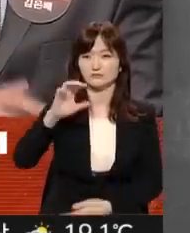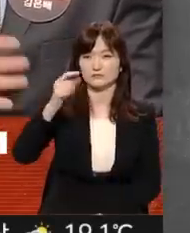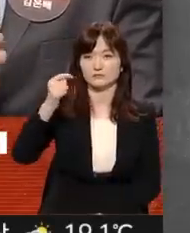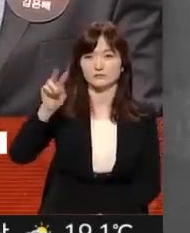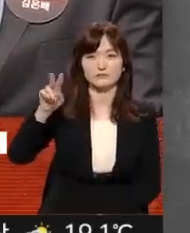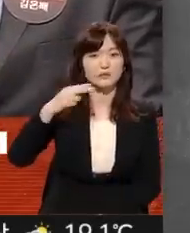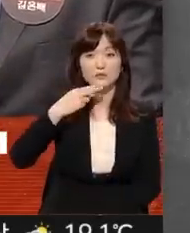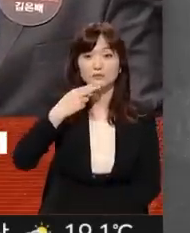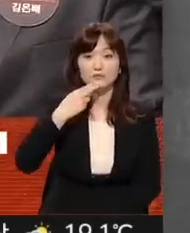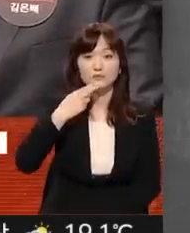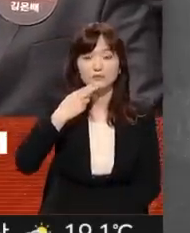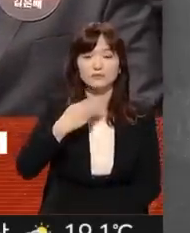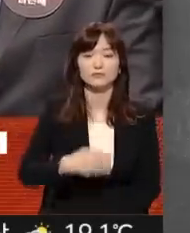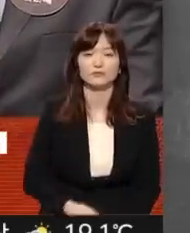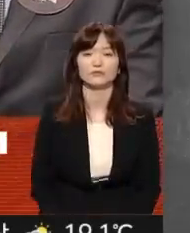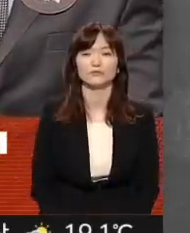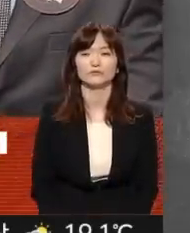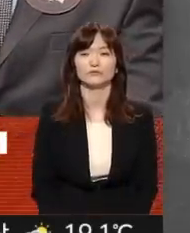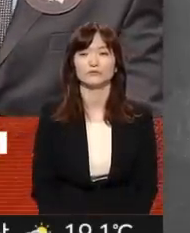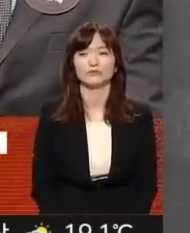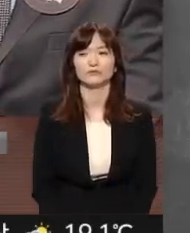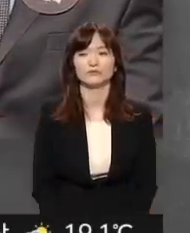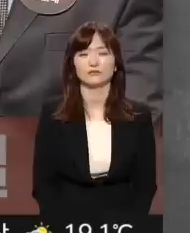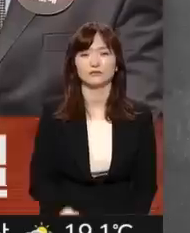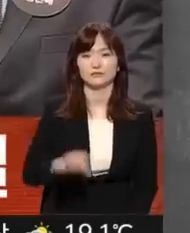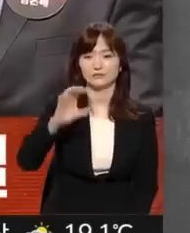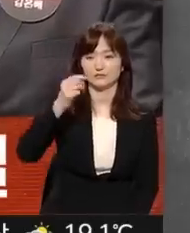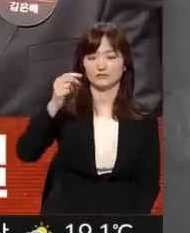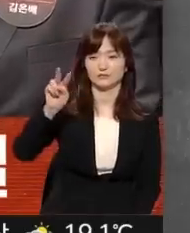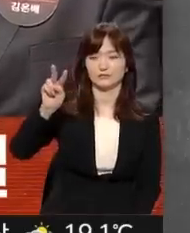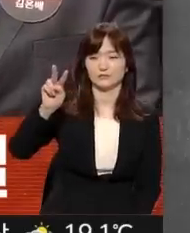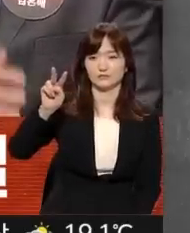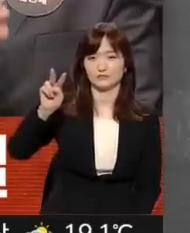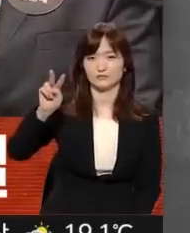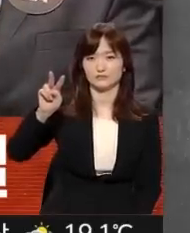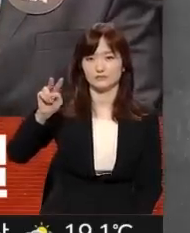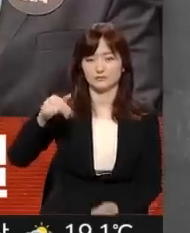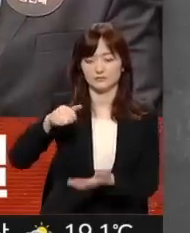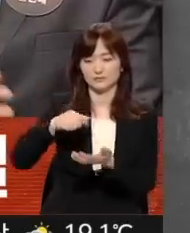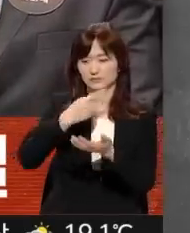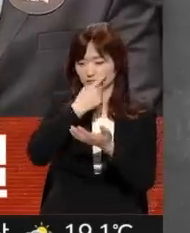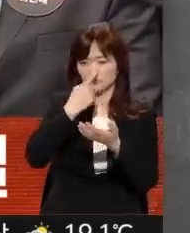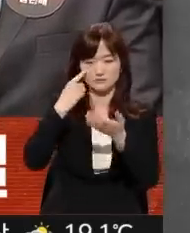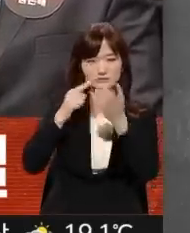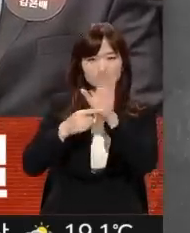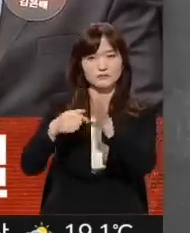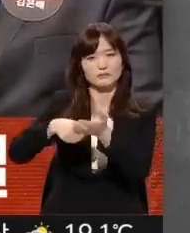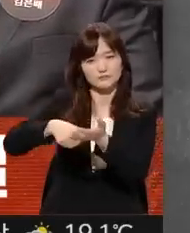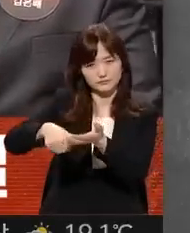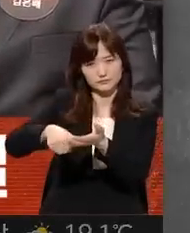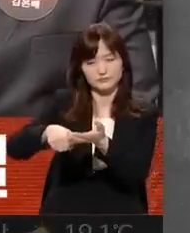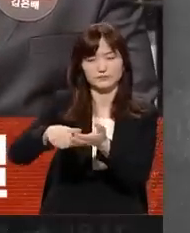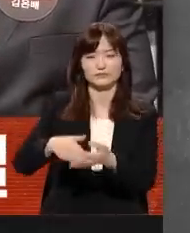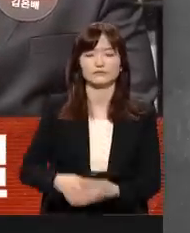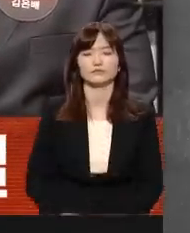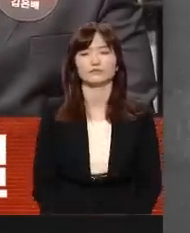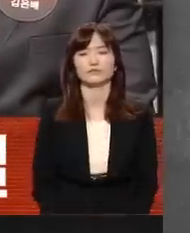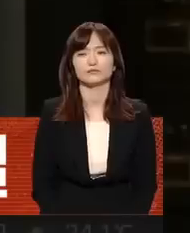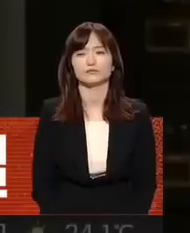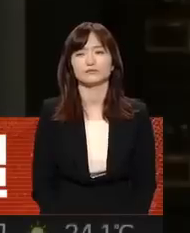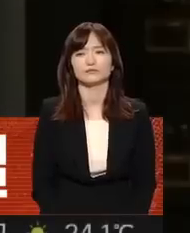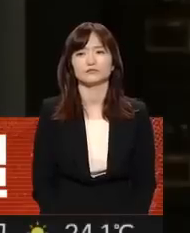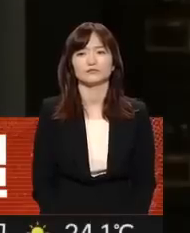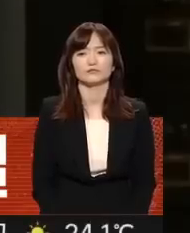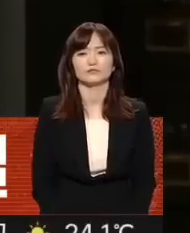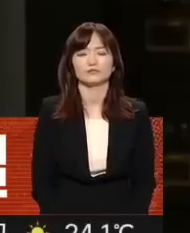CCTV가 없다고 하고 나서는 그 찍혀있던 CCTV를 은닉하게 된 거죠. 증거도 인멸을 한 겁니다. 자, 그런데